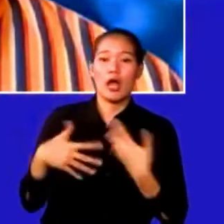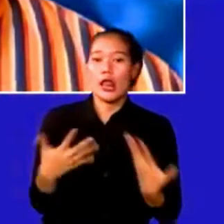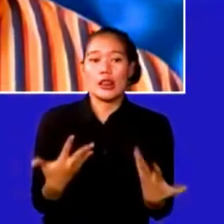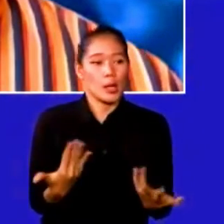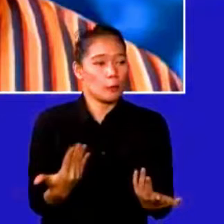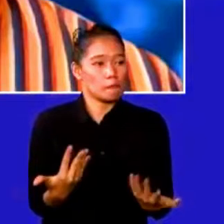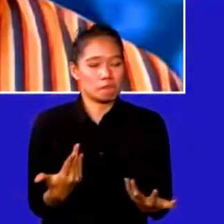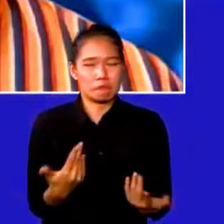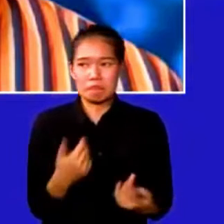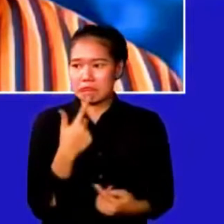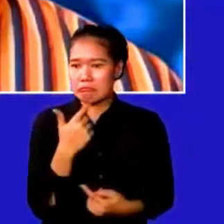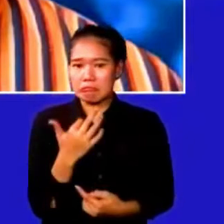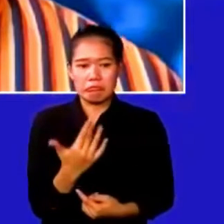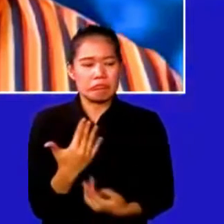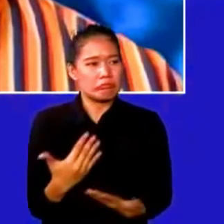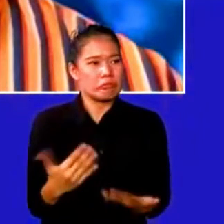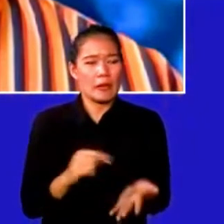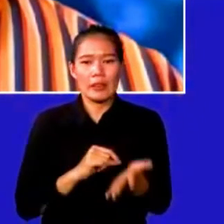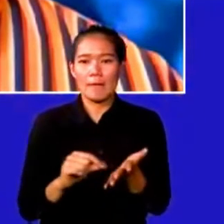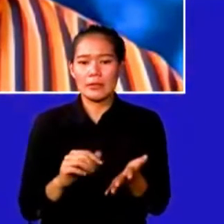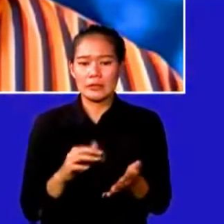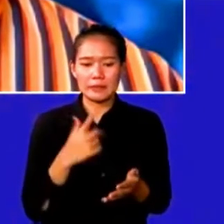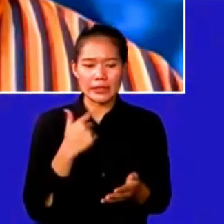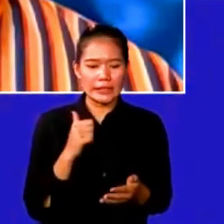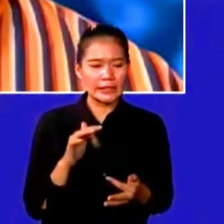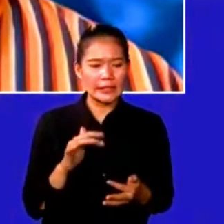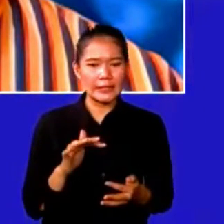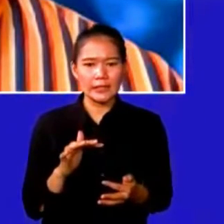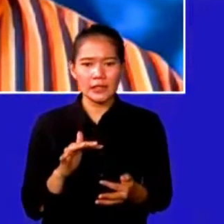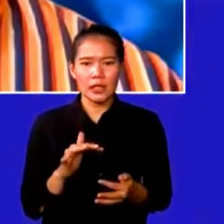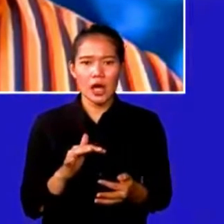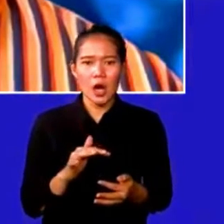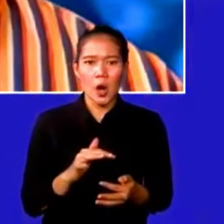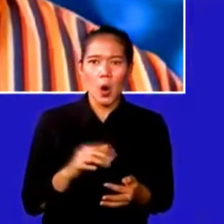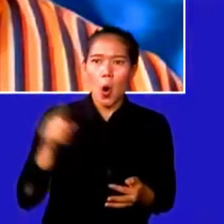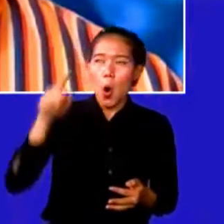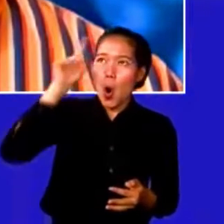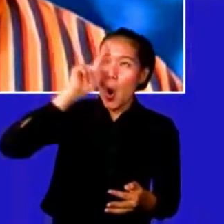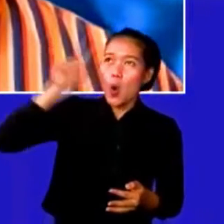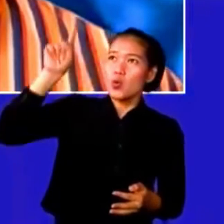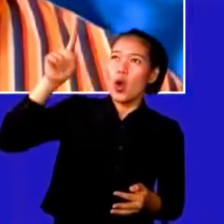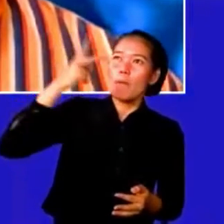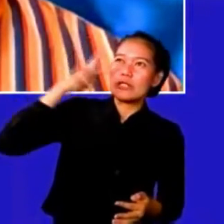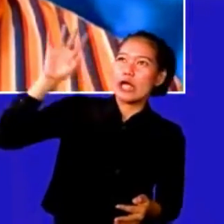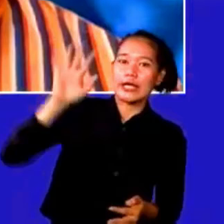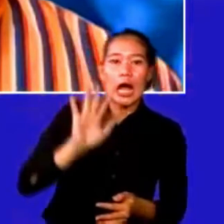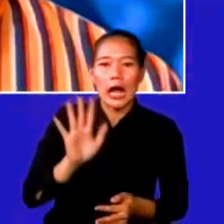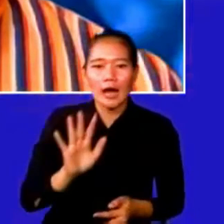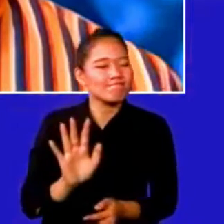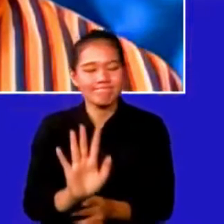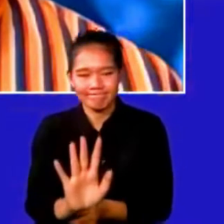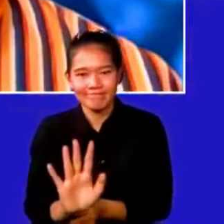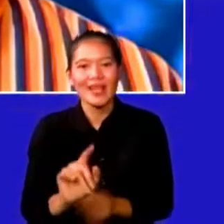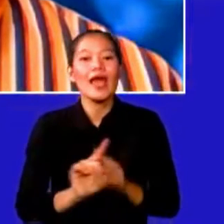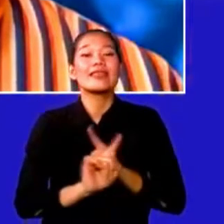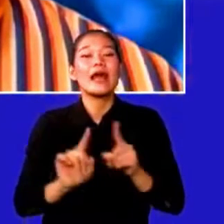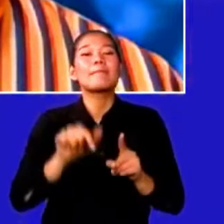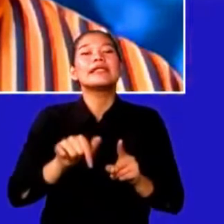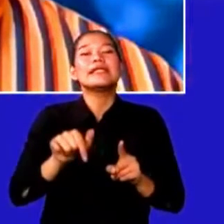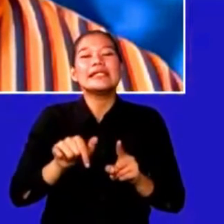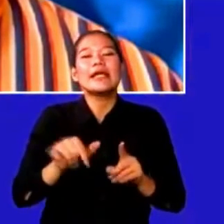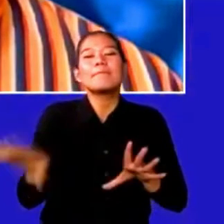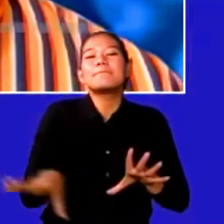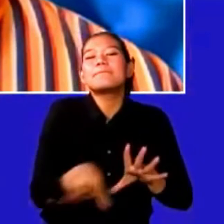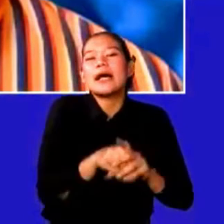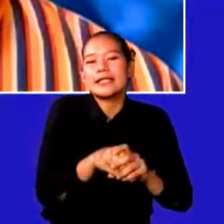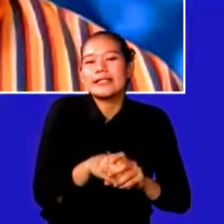ke Apa hal tidak mempercayai kekuasaan mutlak Allah subhanahuwata'ala Tetapi ini bagian dari